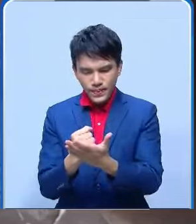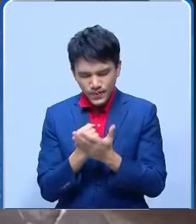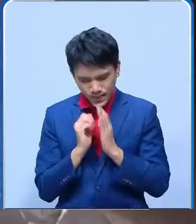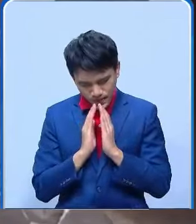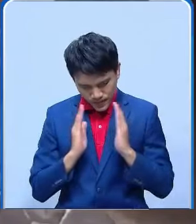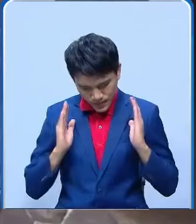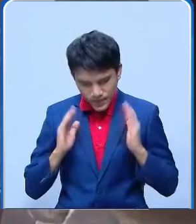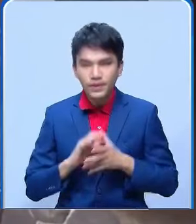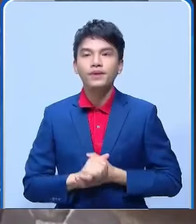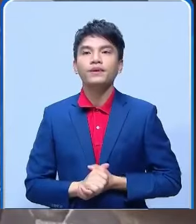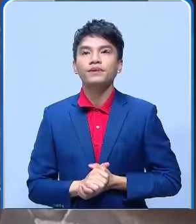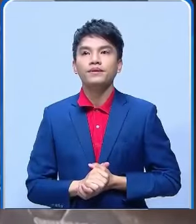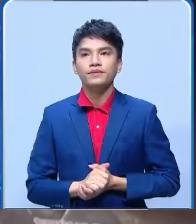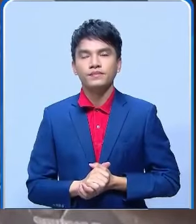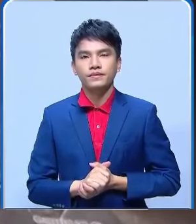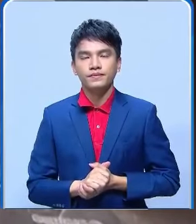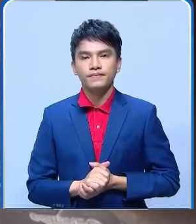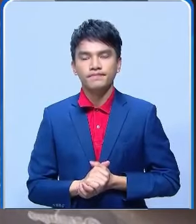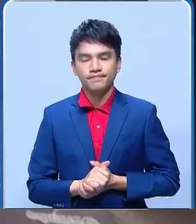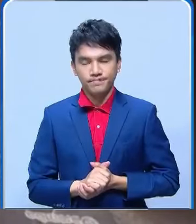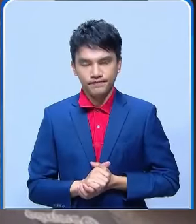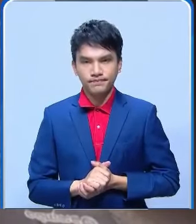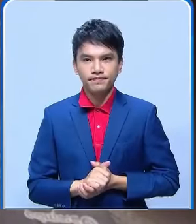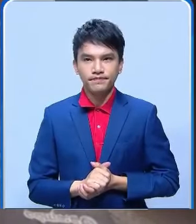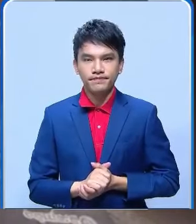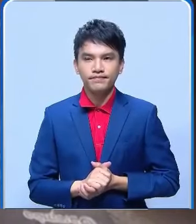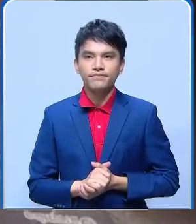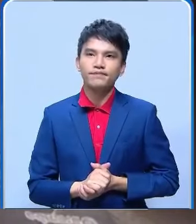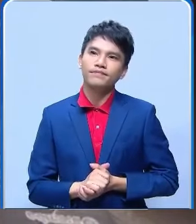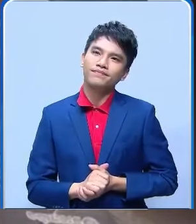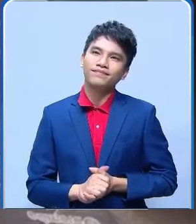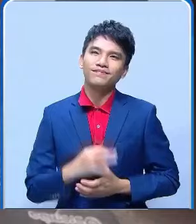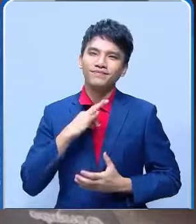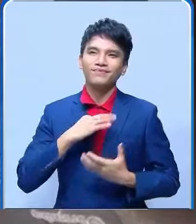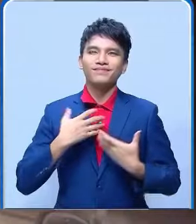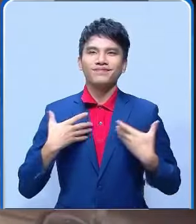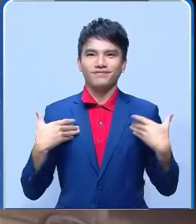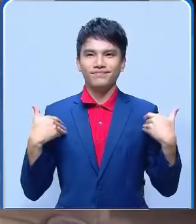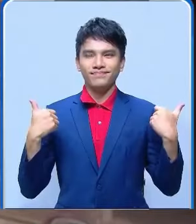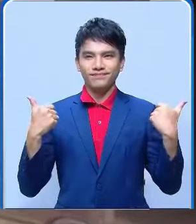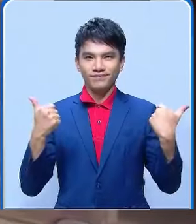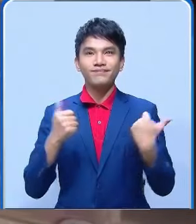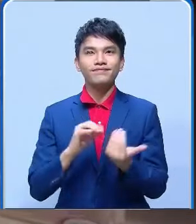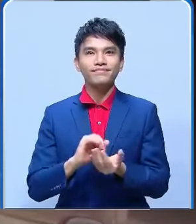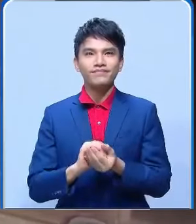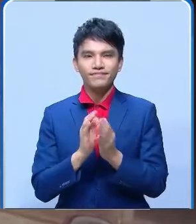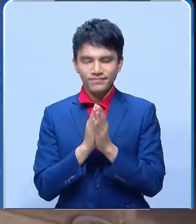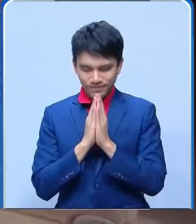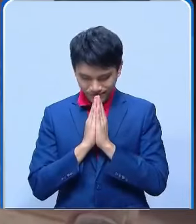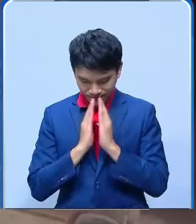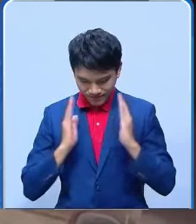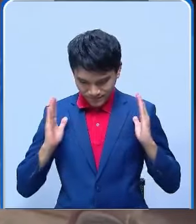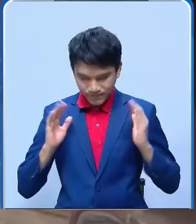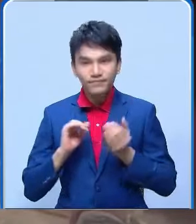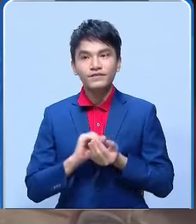มากครับ เนี่ย เห็นแล้วใจชื้นแทน ใช่คือนอกจากจะยกมือไหว้ขอบคุณนะคะ